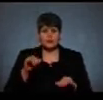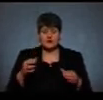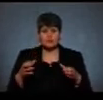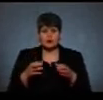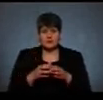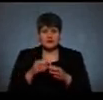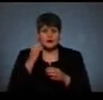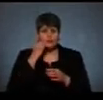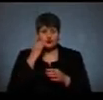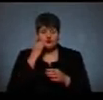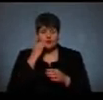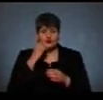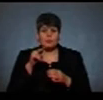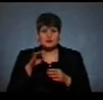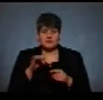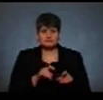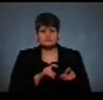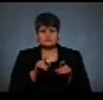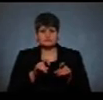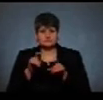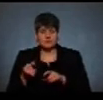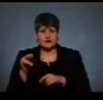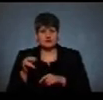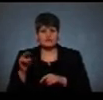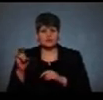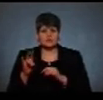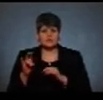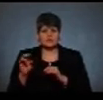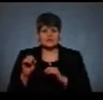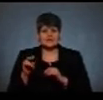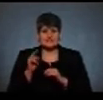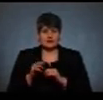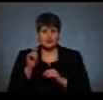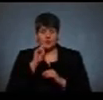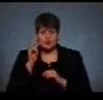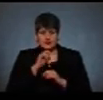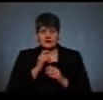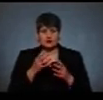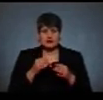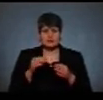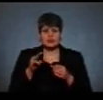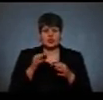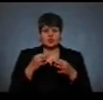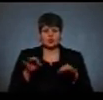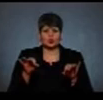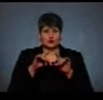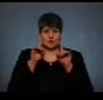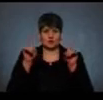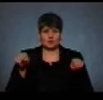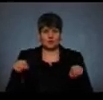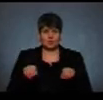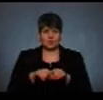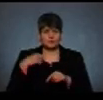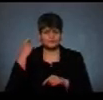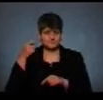Московського патріархату стали переходити до Православної церкви України, яка отримала томос про автокефалію 6 січня у Стамбулі.